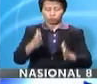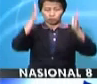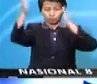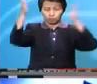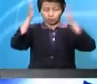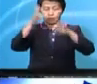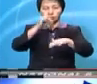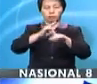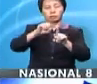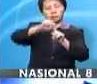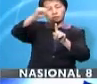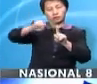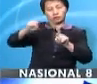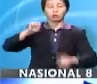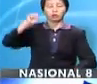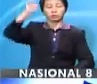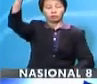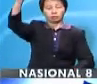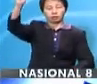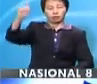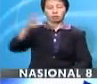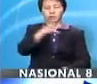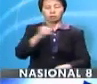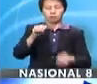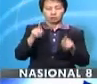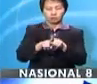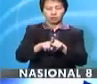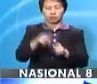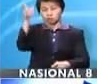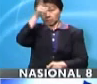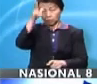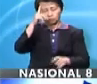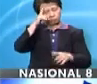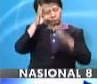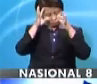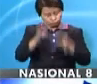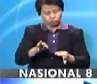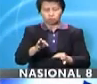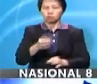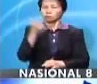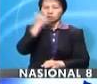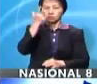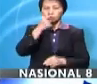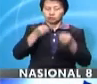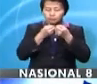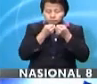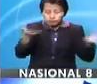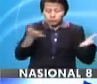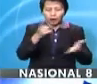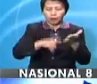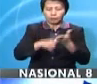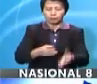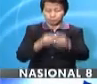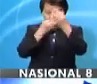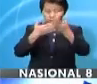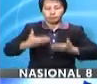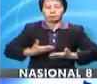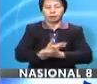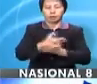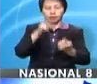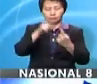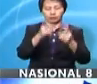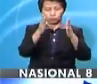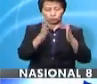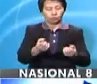Malaysia di Sandakan Sabah Khamis lalu. Serentak dengan itu juga kerajaan memutuskan untuk tidak mendedahkan sebarang maklumat terbaru